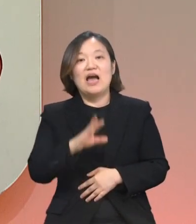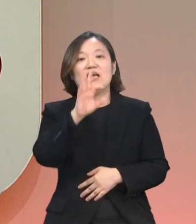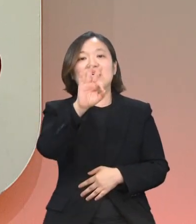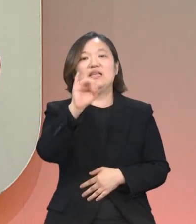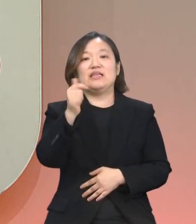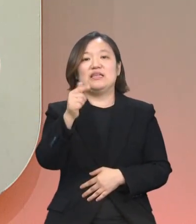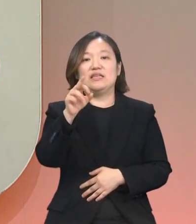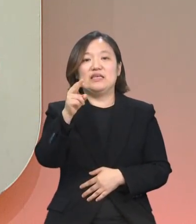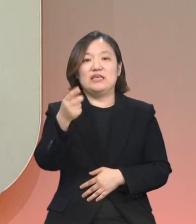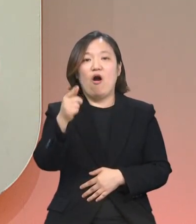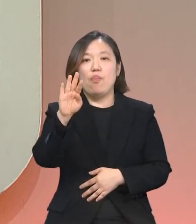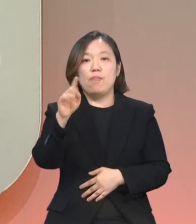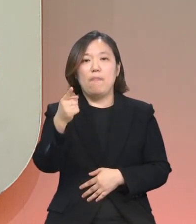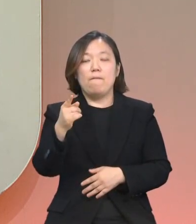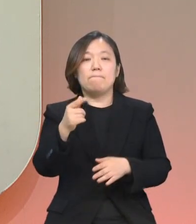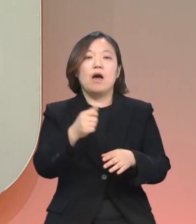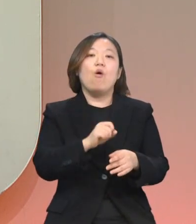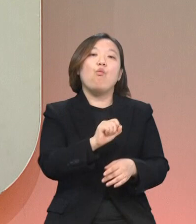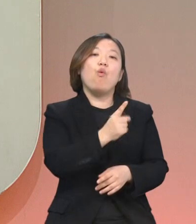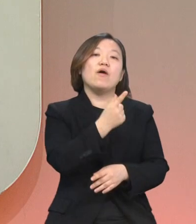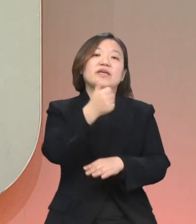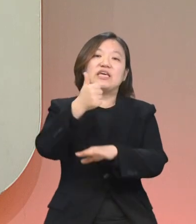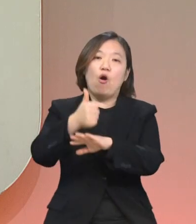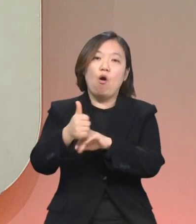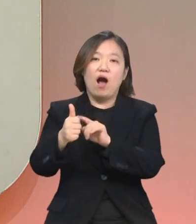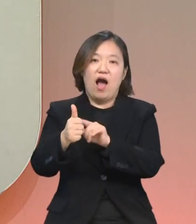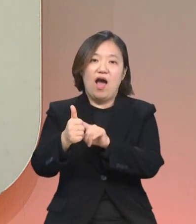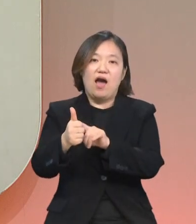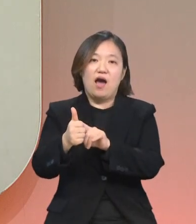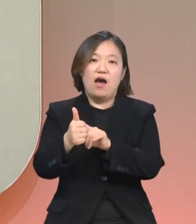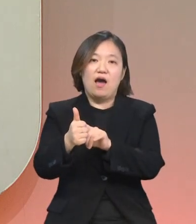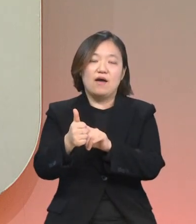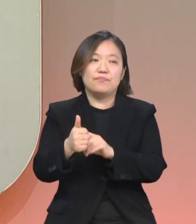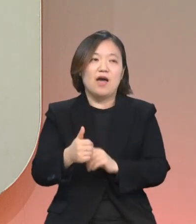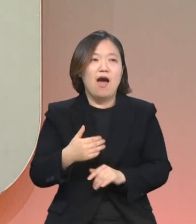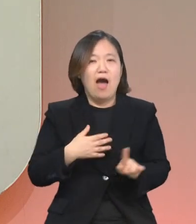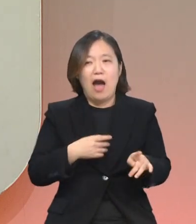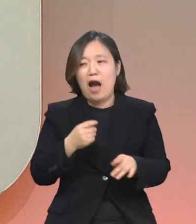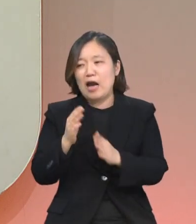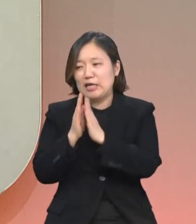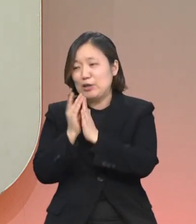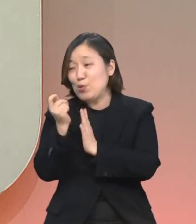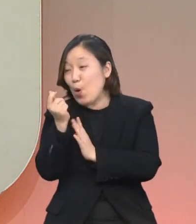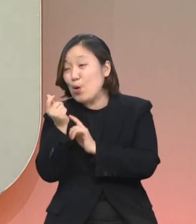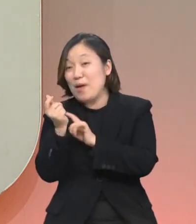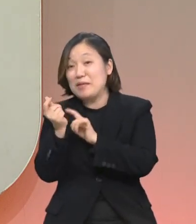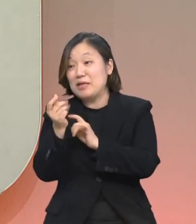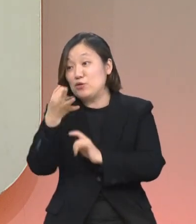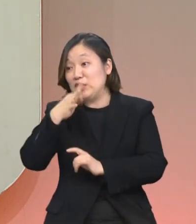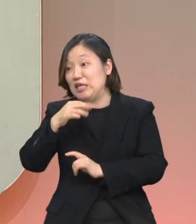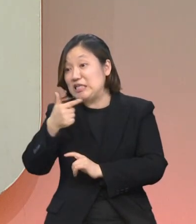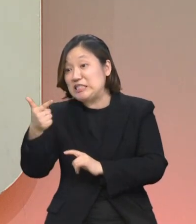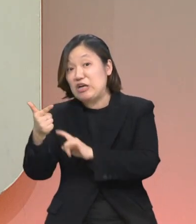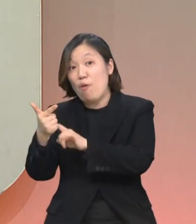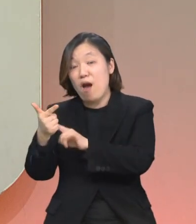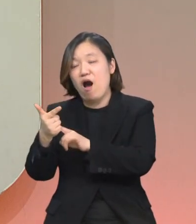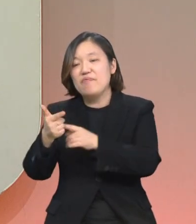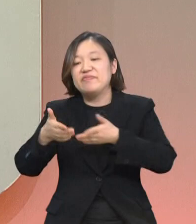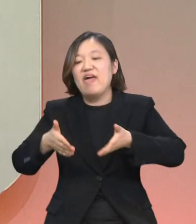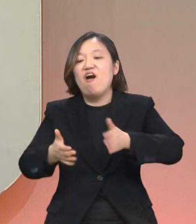다 이념법이다 기도를 조금 했는데도 효과를 빨리빨리 보는 사람은 그만큼 닦아 놓은게 있는